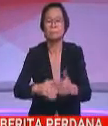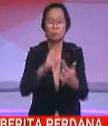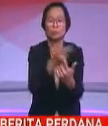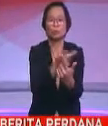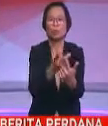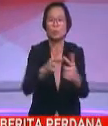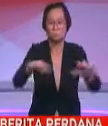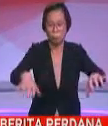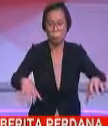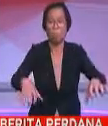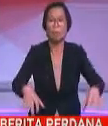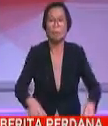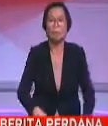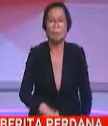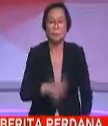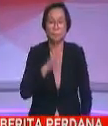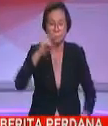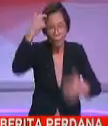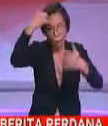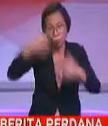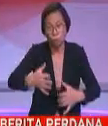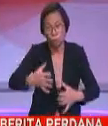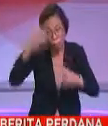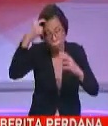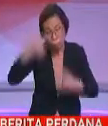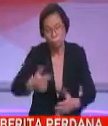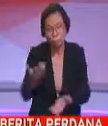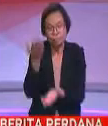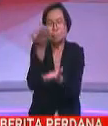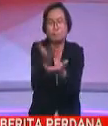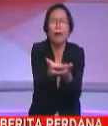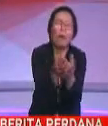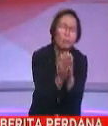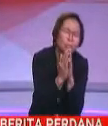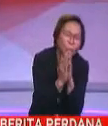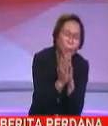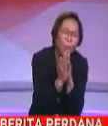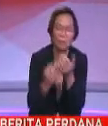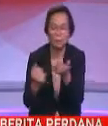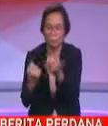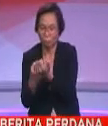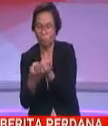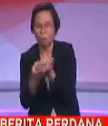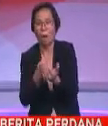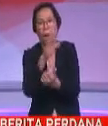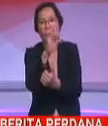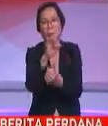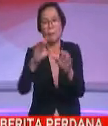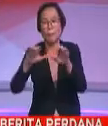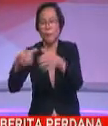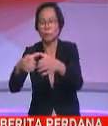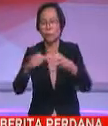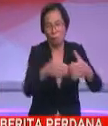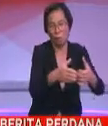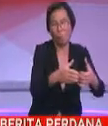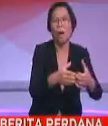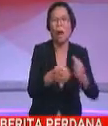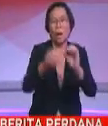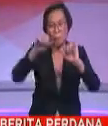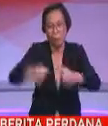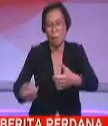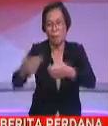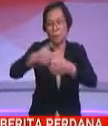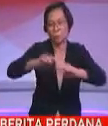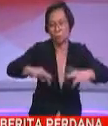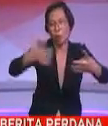Makmur. Tambahnya, keputusan untuk mengemukakan rayuan ini turut disokong 8 pasukan yang layak ke sukuk akhir